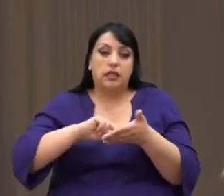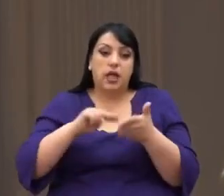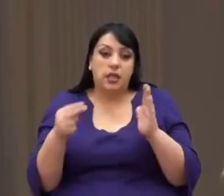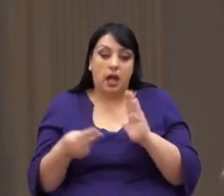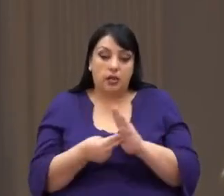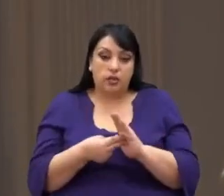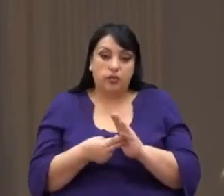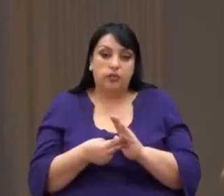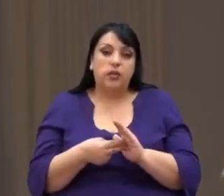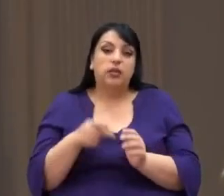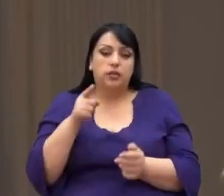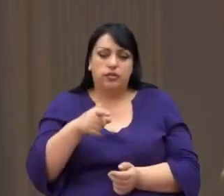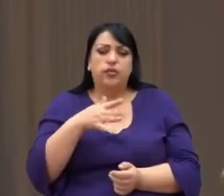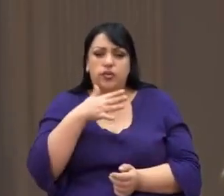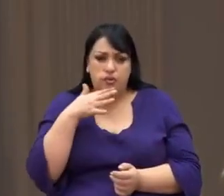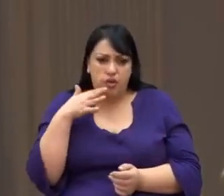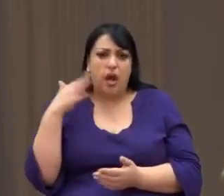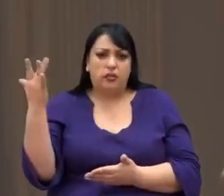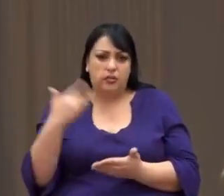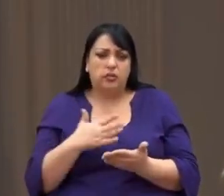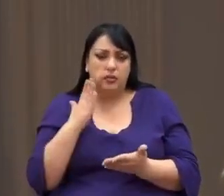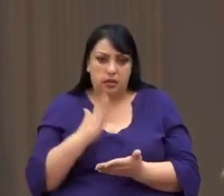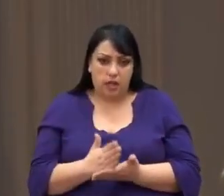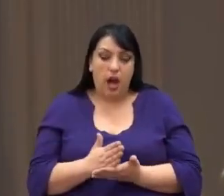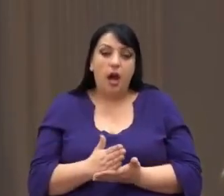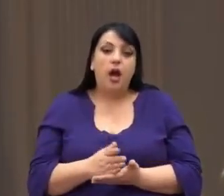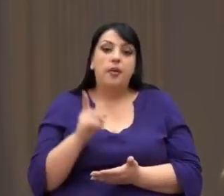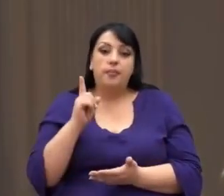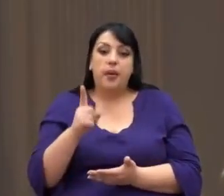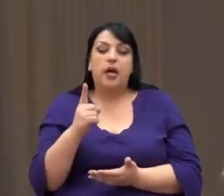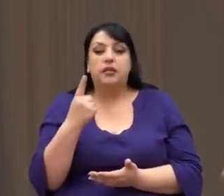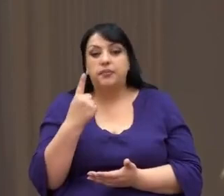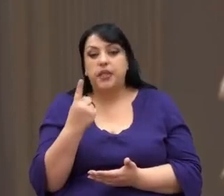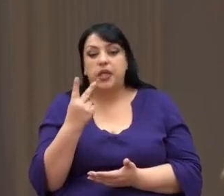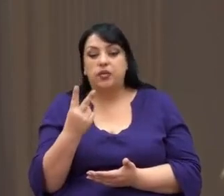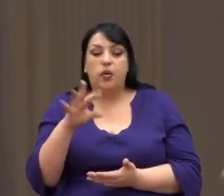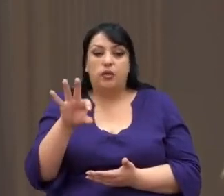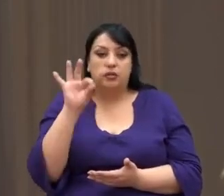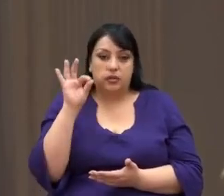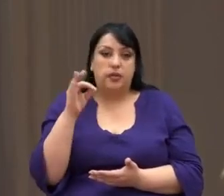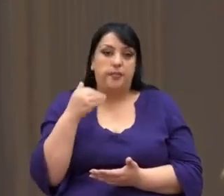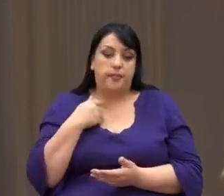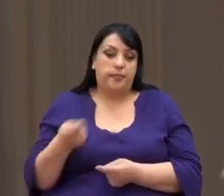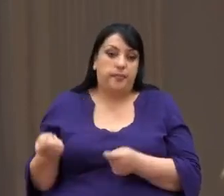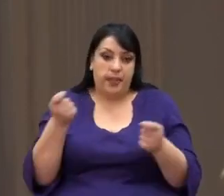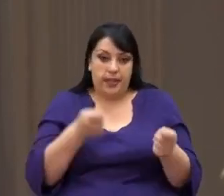թեև այնտեղ շատ են հաստատումները, մենք մի քանի մեջբերում ենք բերել։